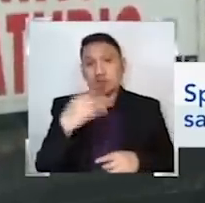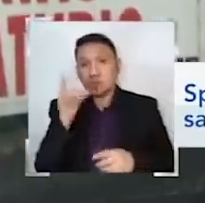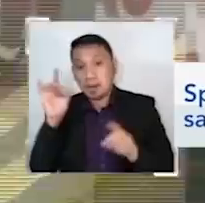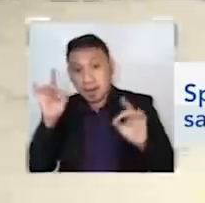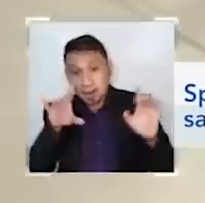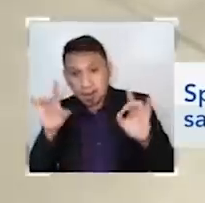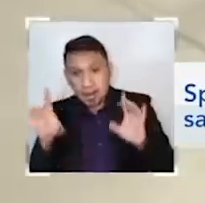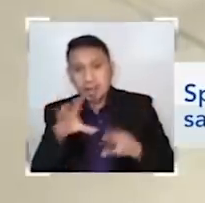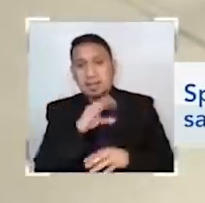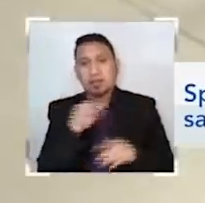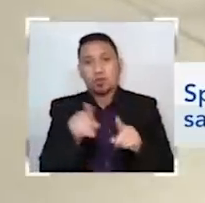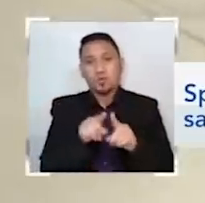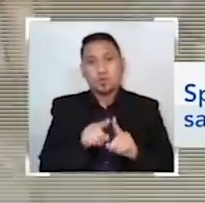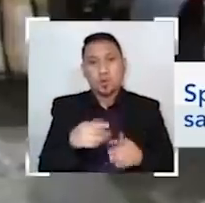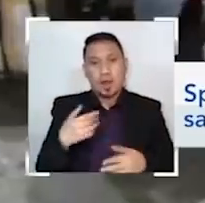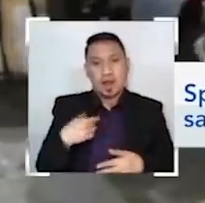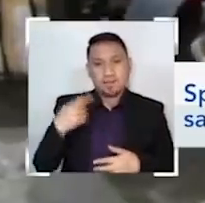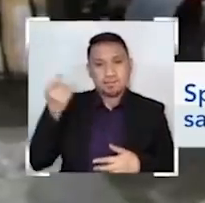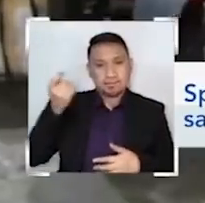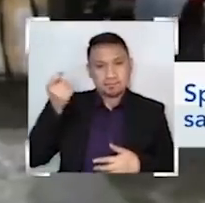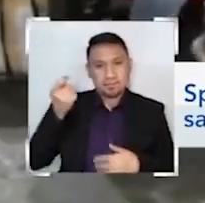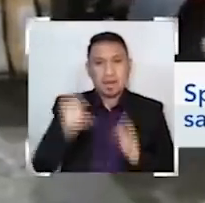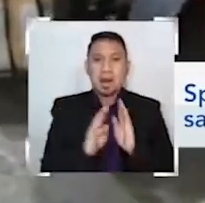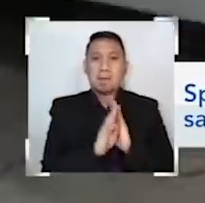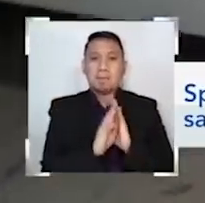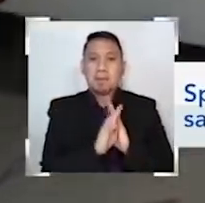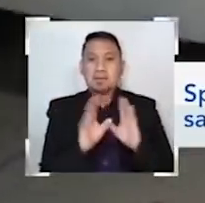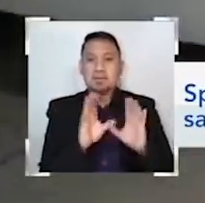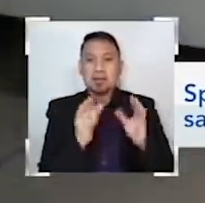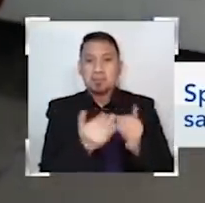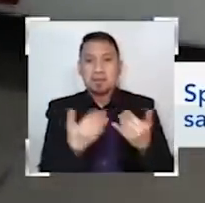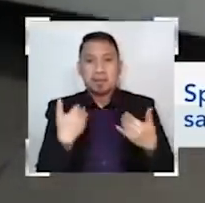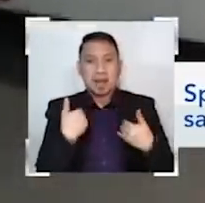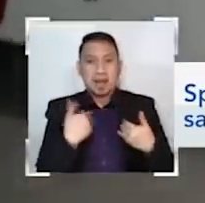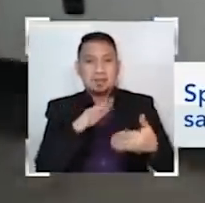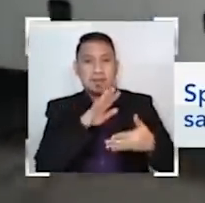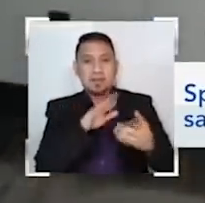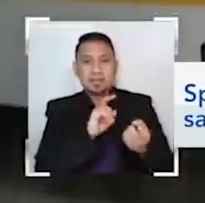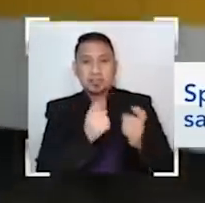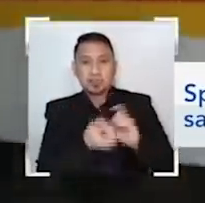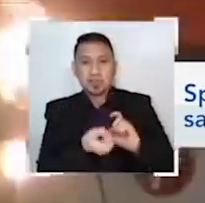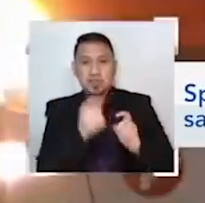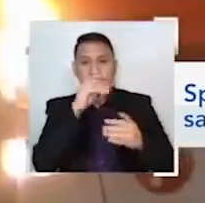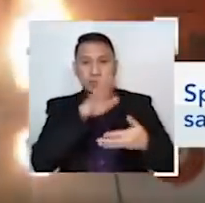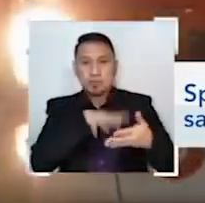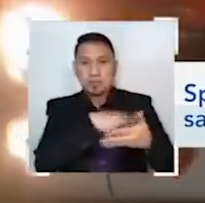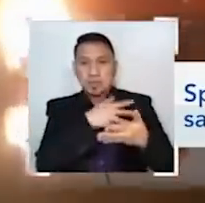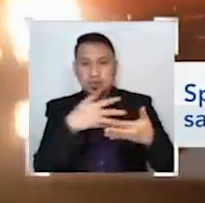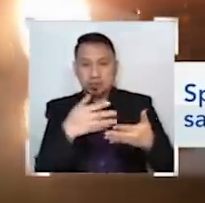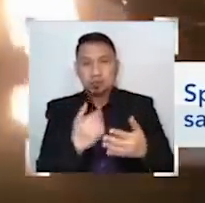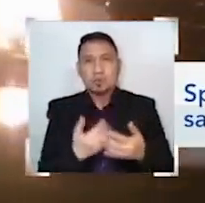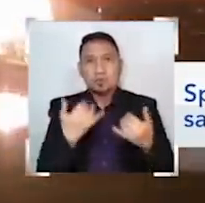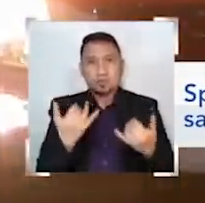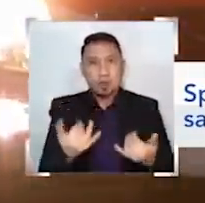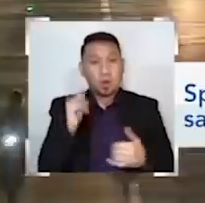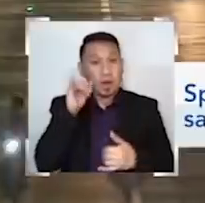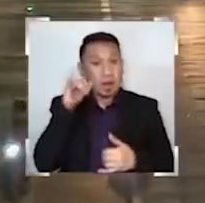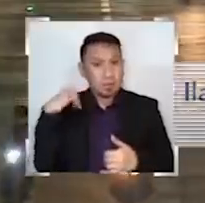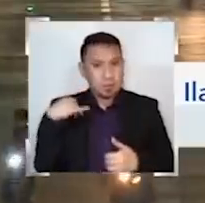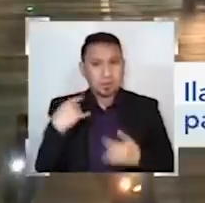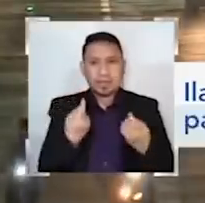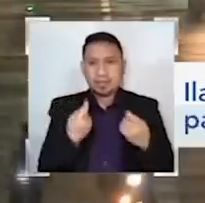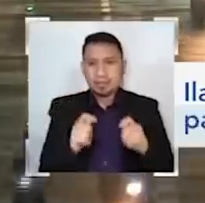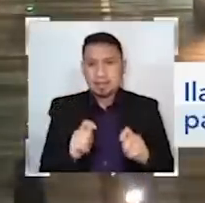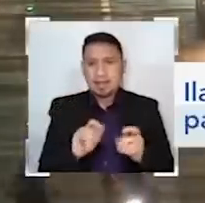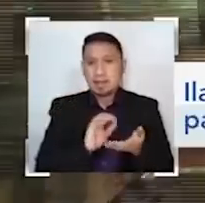insurance ang sasakyan. May mga bus company na rin nag-adjust ng oras ng biyahe. Kasunod yan ang sinimulan kahapon na 2-week dry run ng pagdaan sa EDSA ng